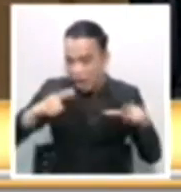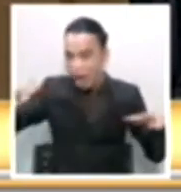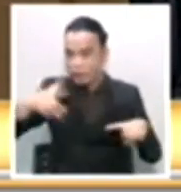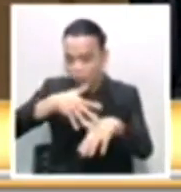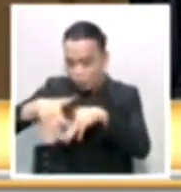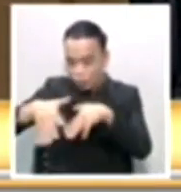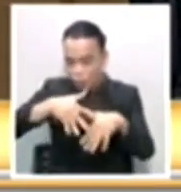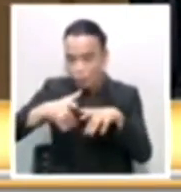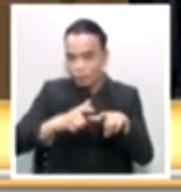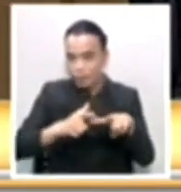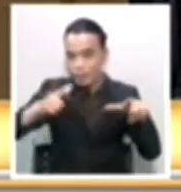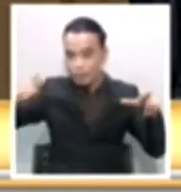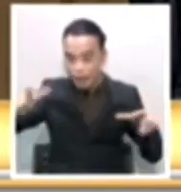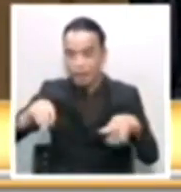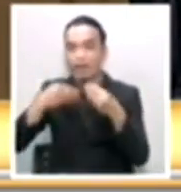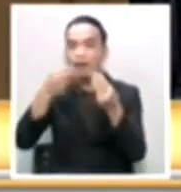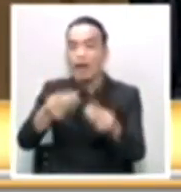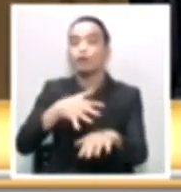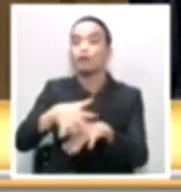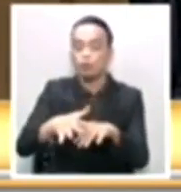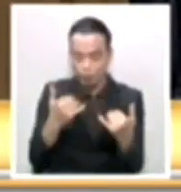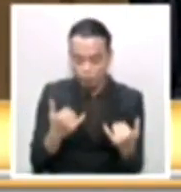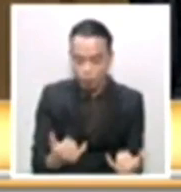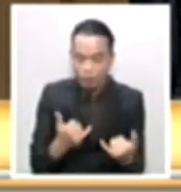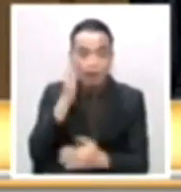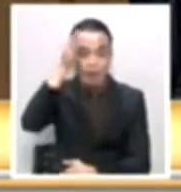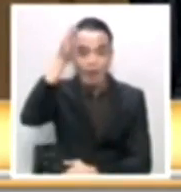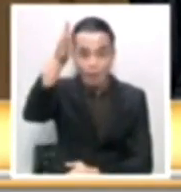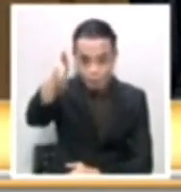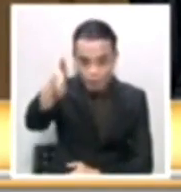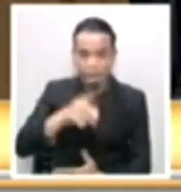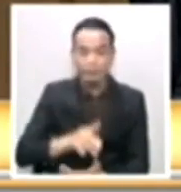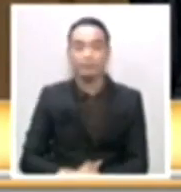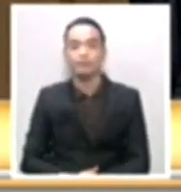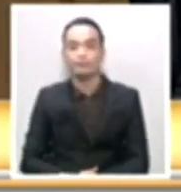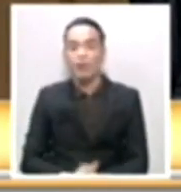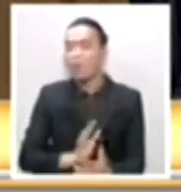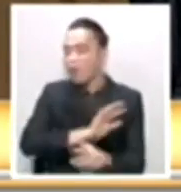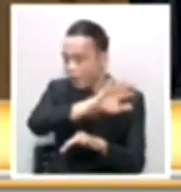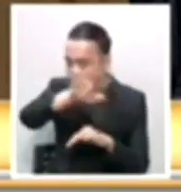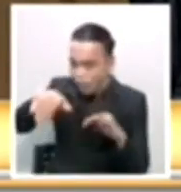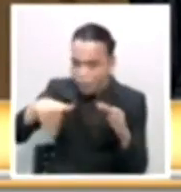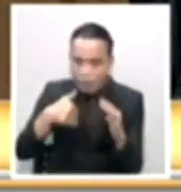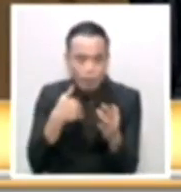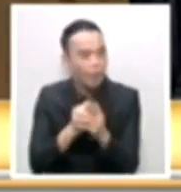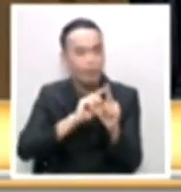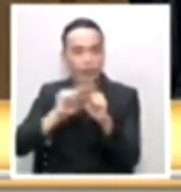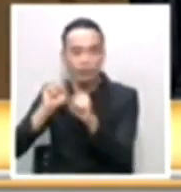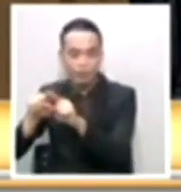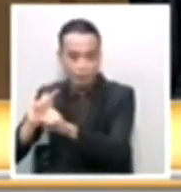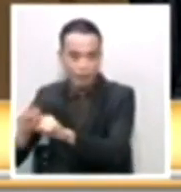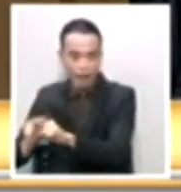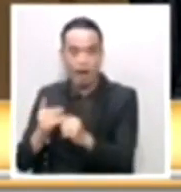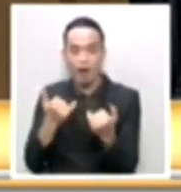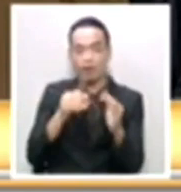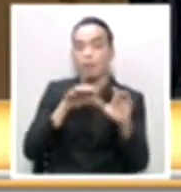เมืองของพี่น้องประชาชนทั้งปัจจุบันและอนาคตนะครับทั้งหมดนั้นเอามาเป็นข้อมูลในการดำ